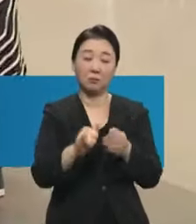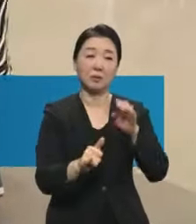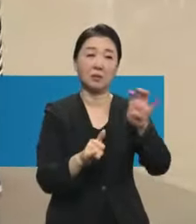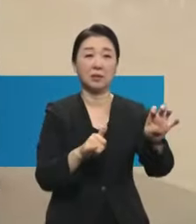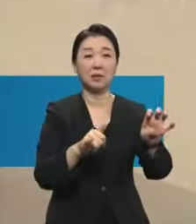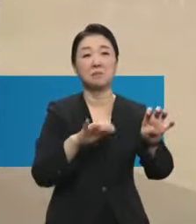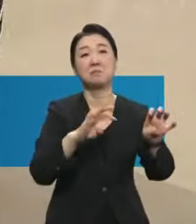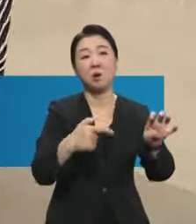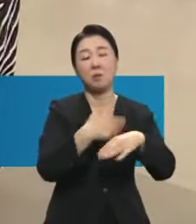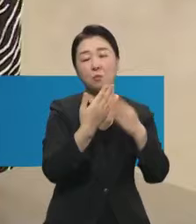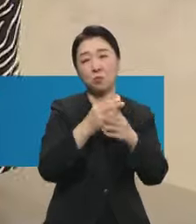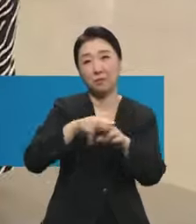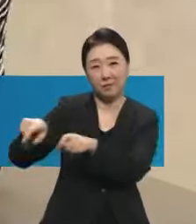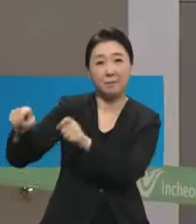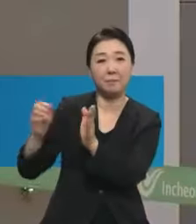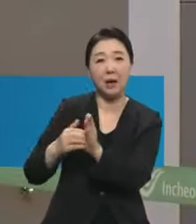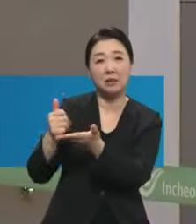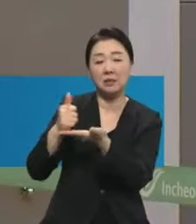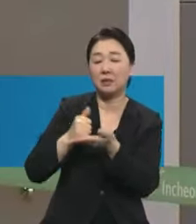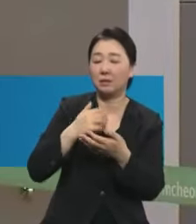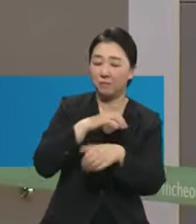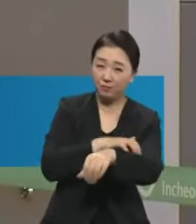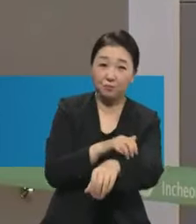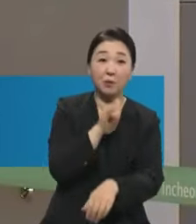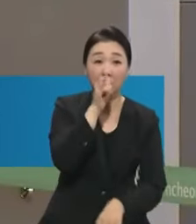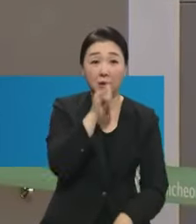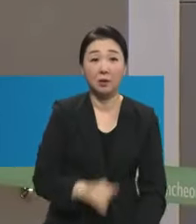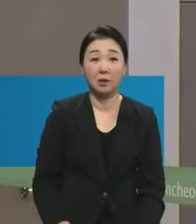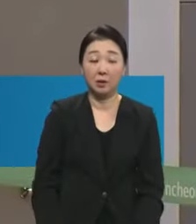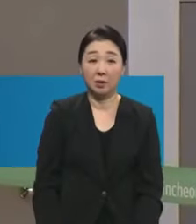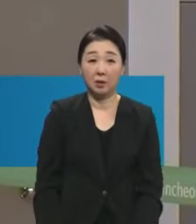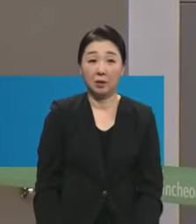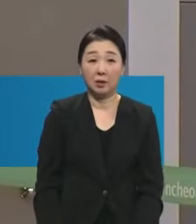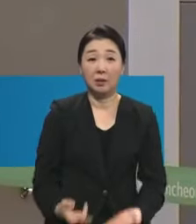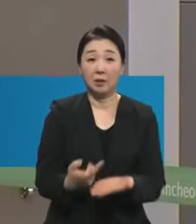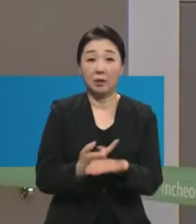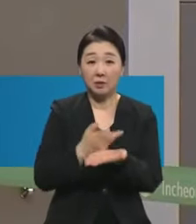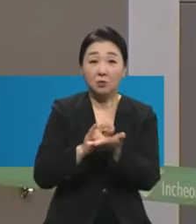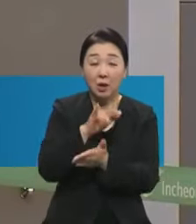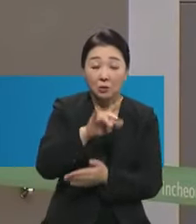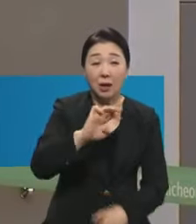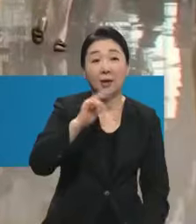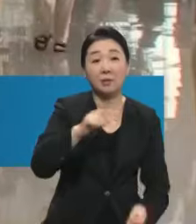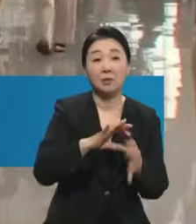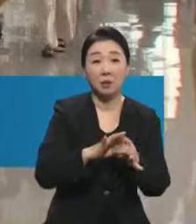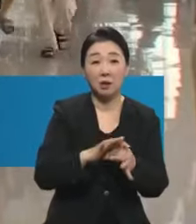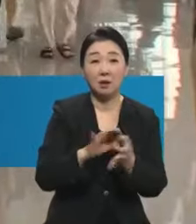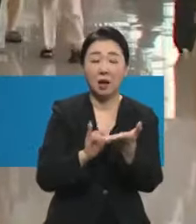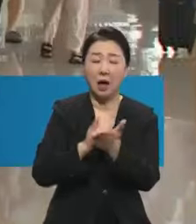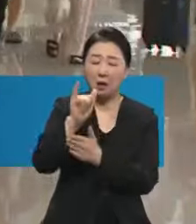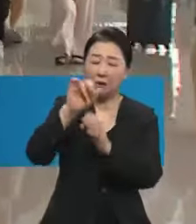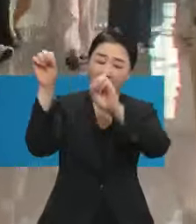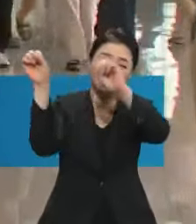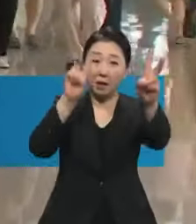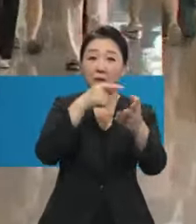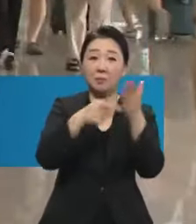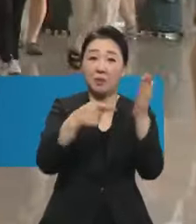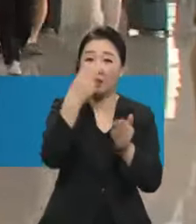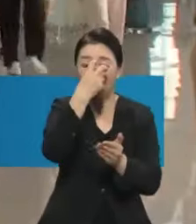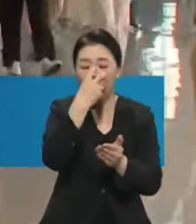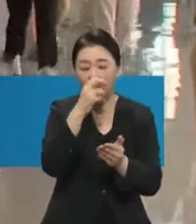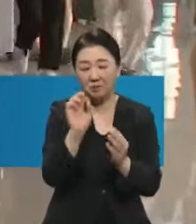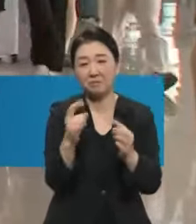무더기 지연돼 승객들이 큰 불편을 겪었습니다. 제주항공 측은 IT 대란과 항공기 낙뢰 피해 점검 등에